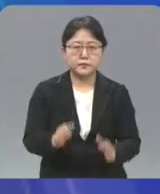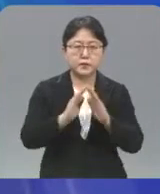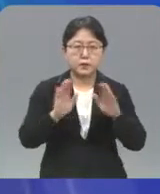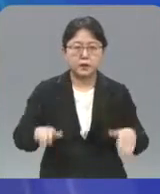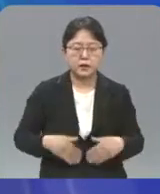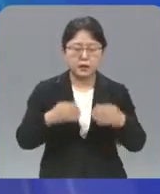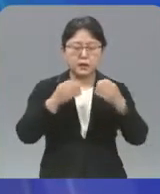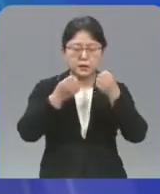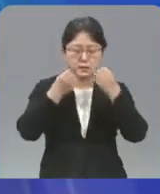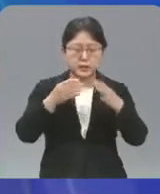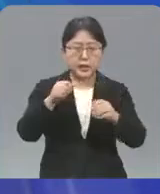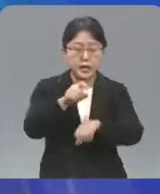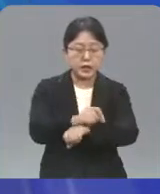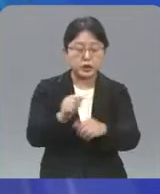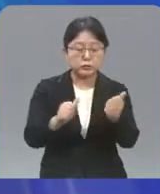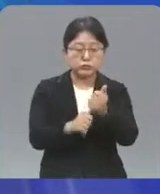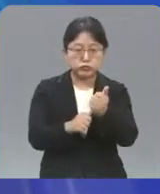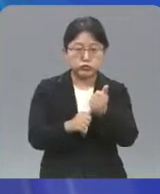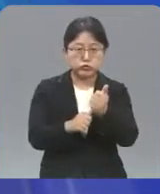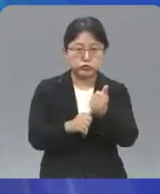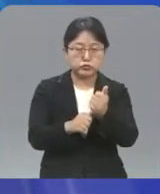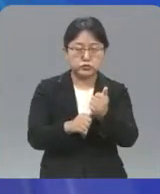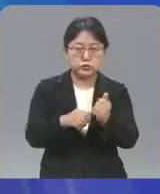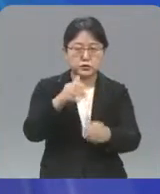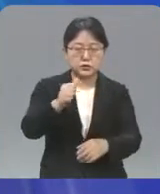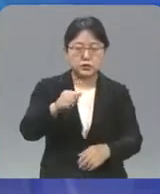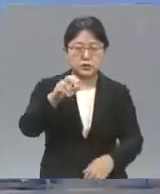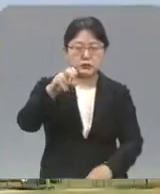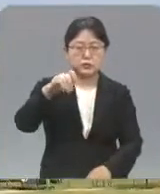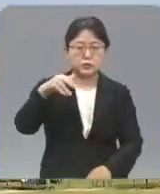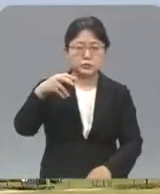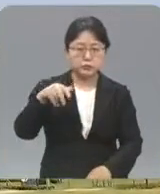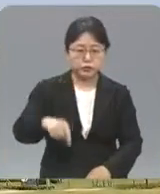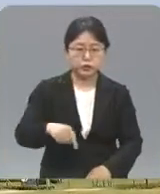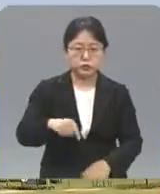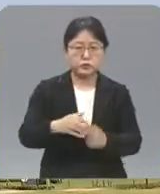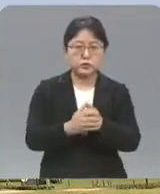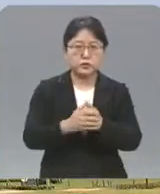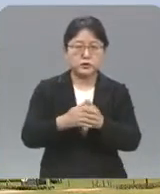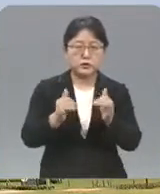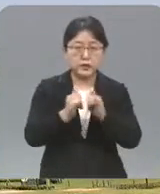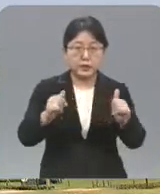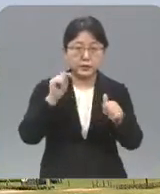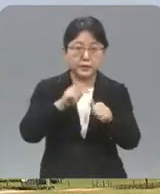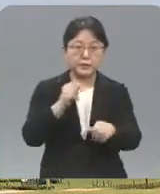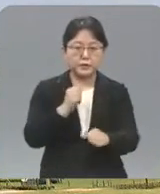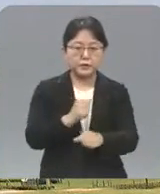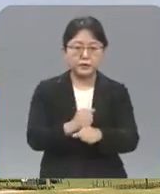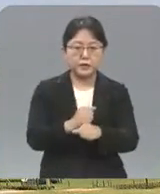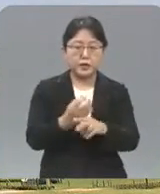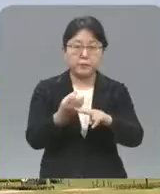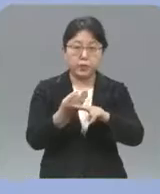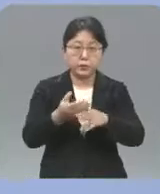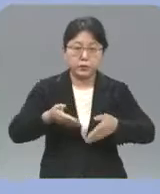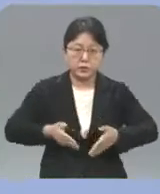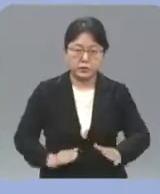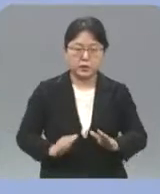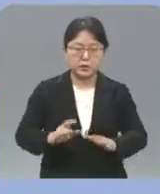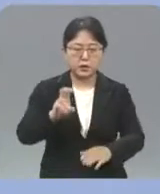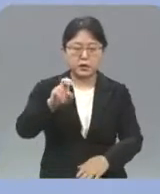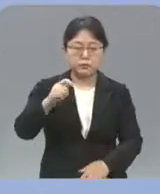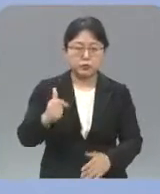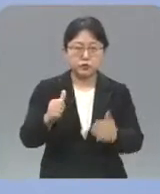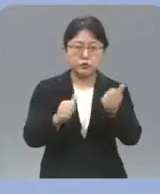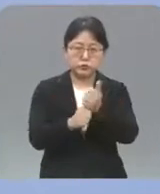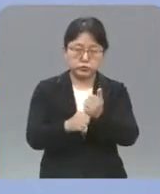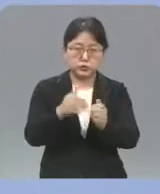전라남도 신임 행정부지사에 문금주 행안부 공공서비스 정책관이 임명됐습니다. 보성 출신의 신임 문